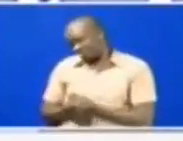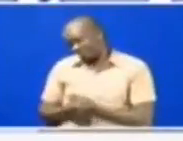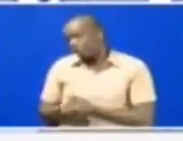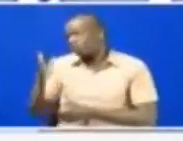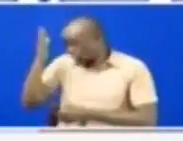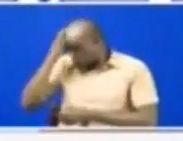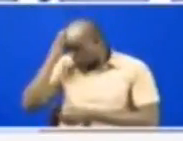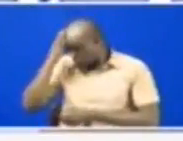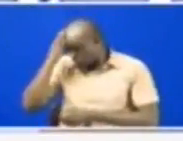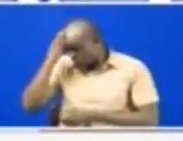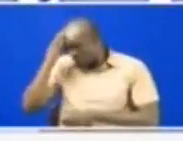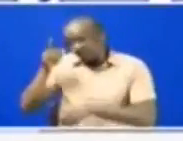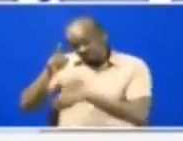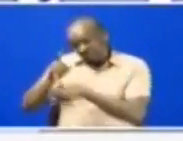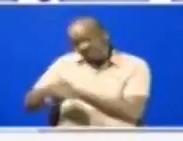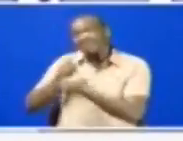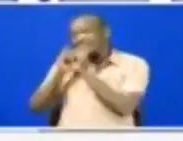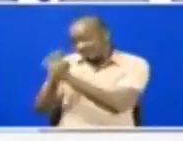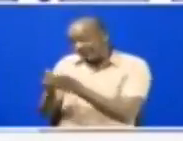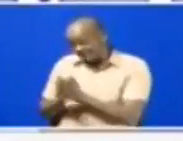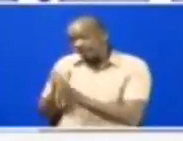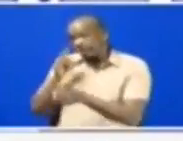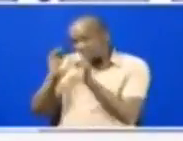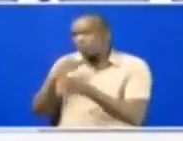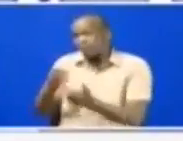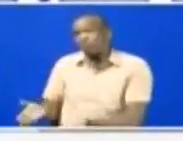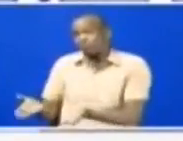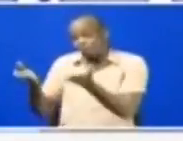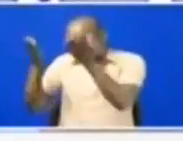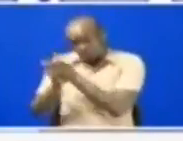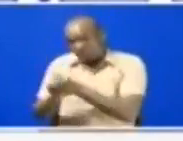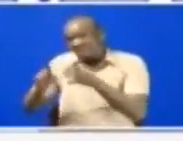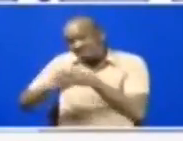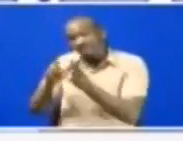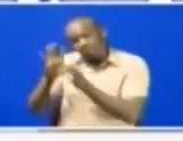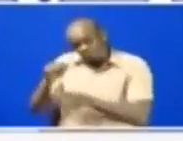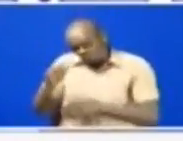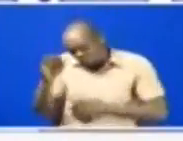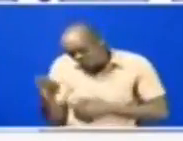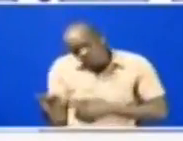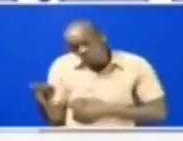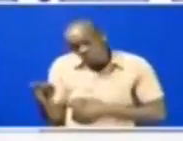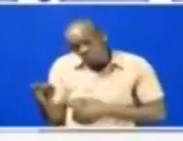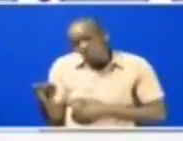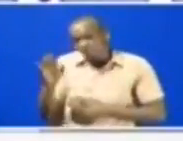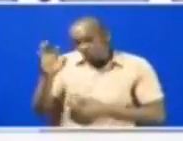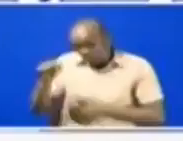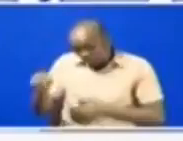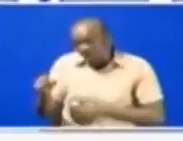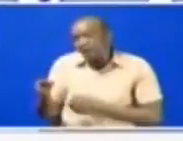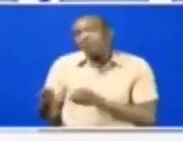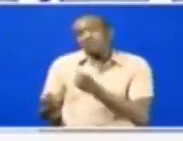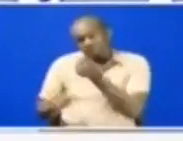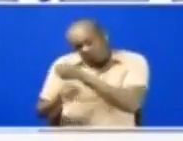kama unataka kwanza hii talanta ikuje, at least ikuje inuke juu, kuanzia kwanza chini kabisa. Alafu sawa,